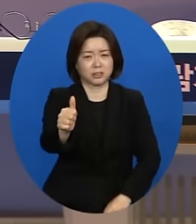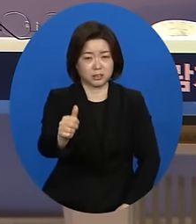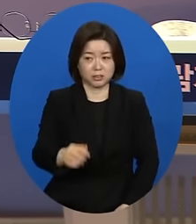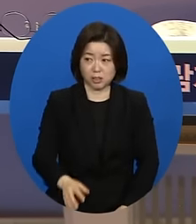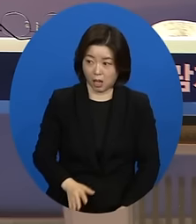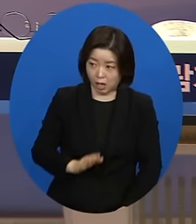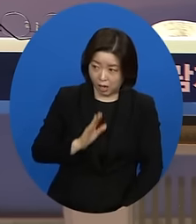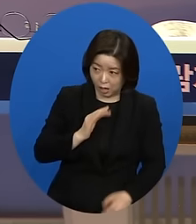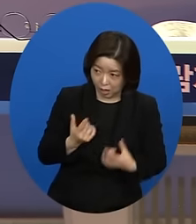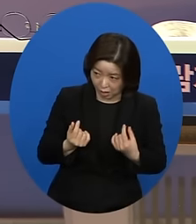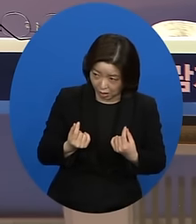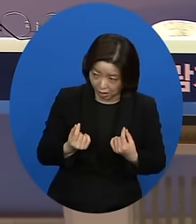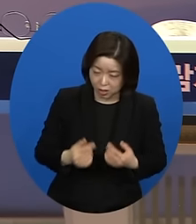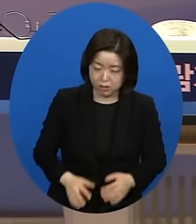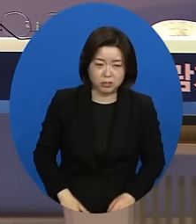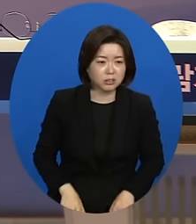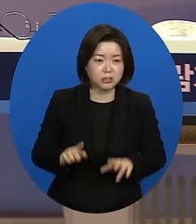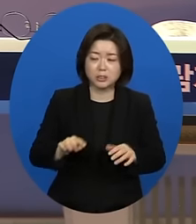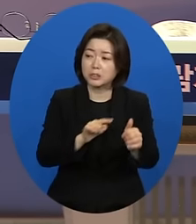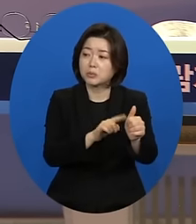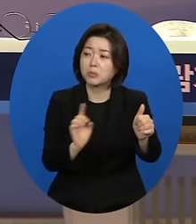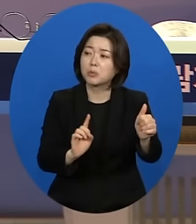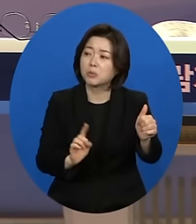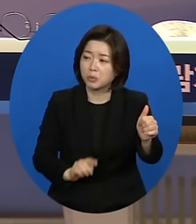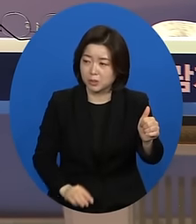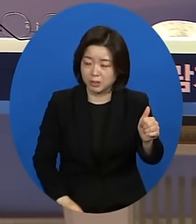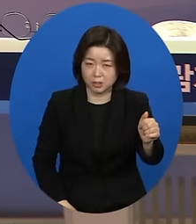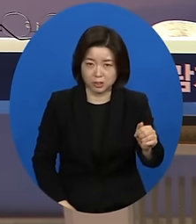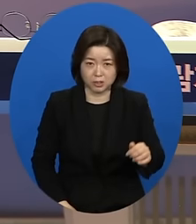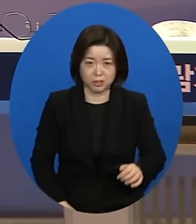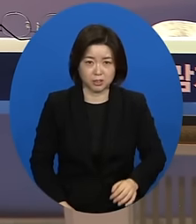그래요? 지금 뭐예요?